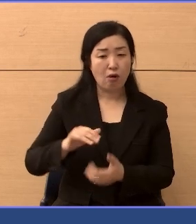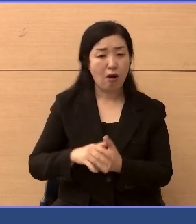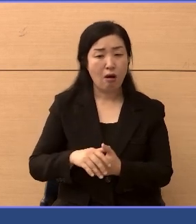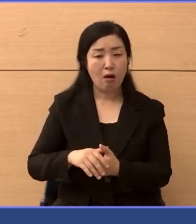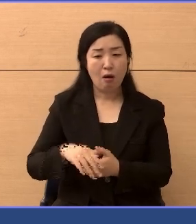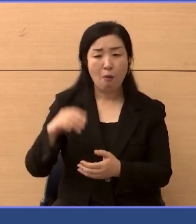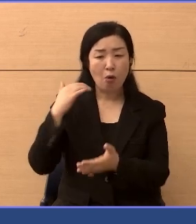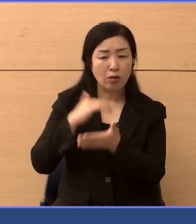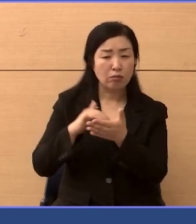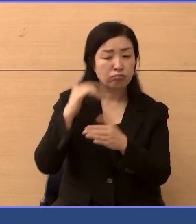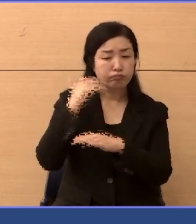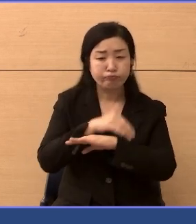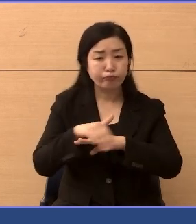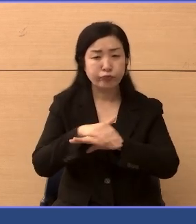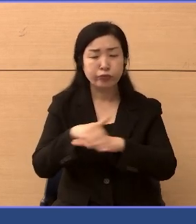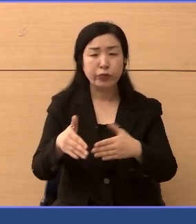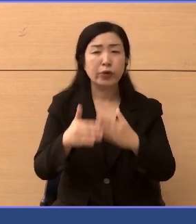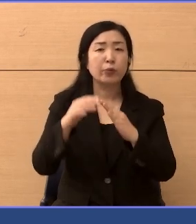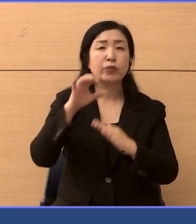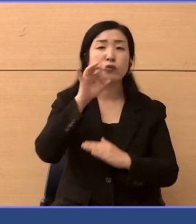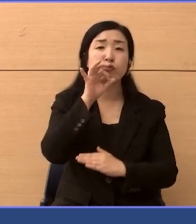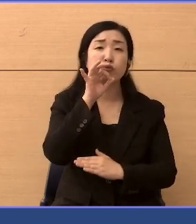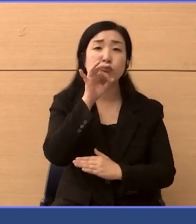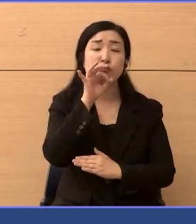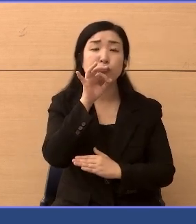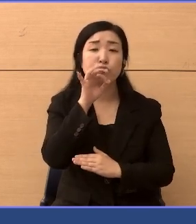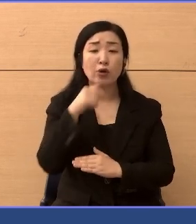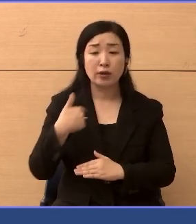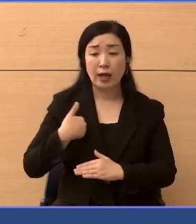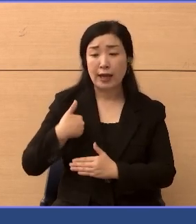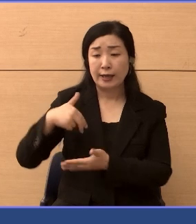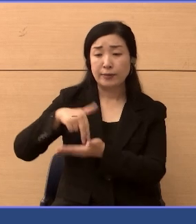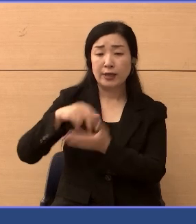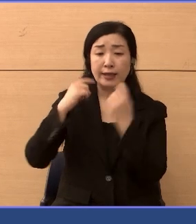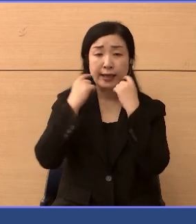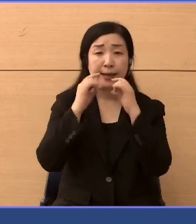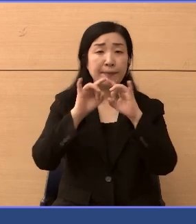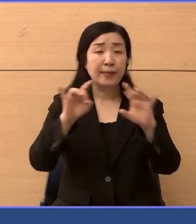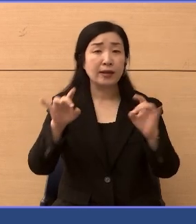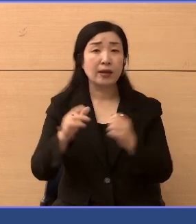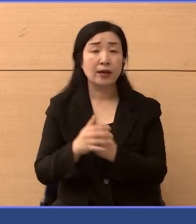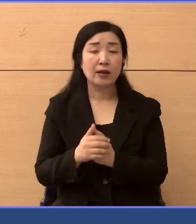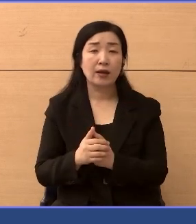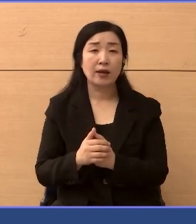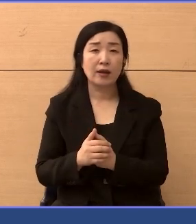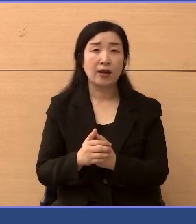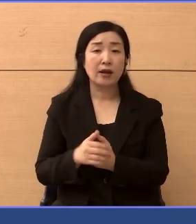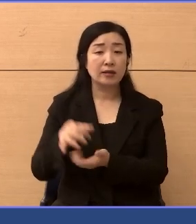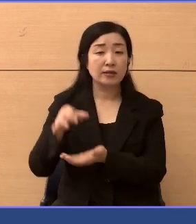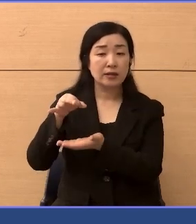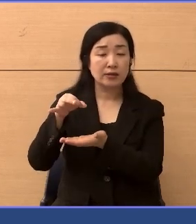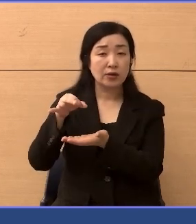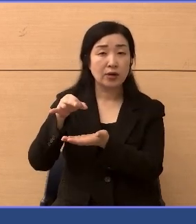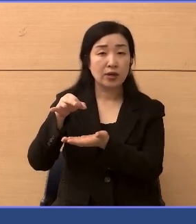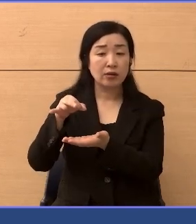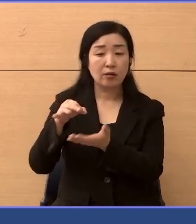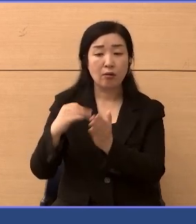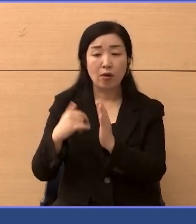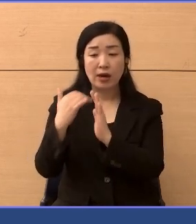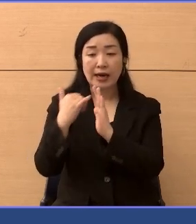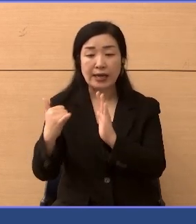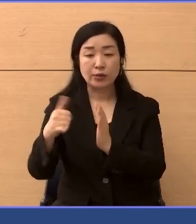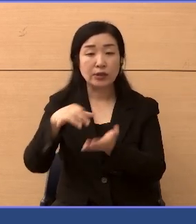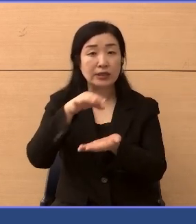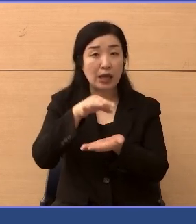that the 없다면 individual is 이에 appropriately 대비해서 provided 개 for 개인이 either by the 제대로 family's resources 뭐 or sources 가족이